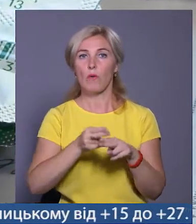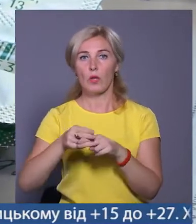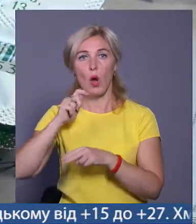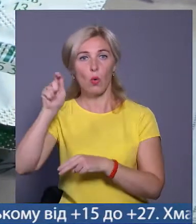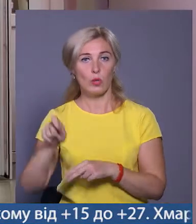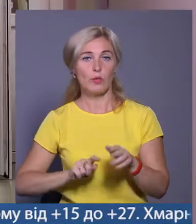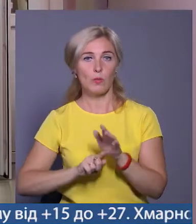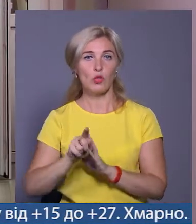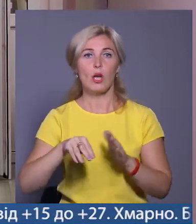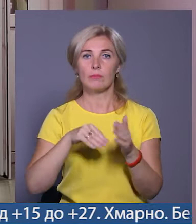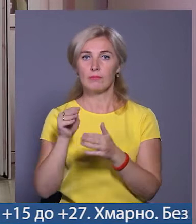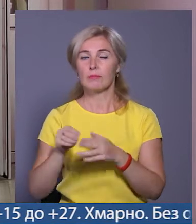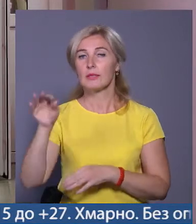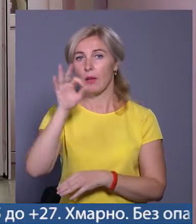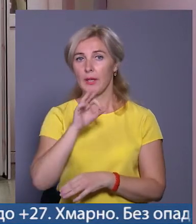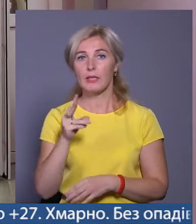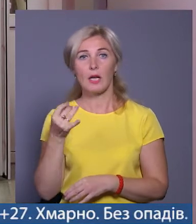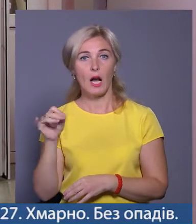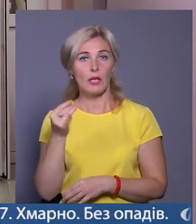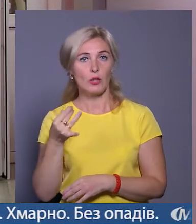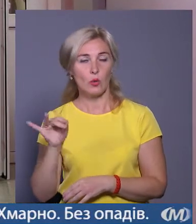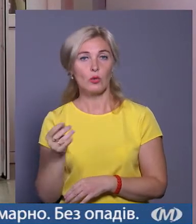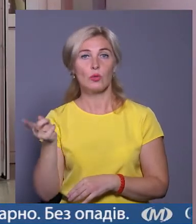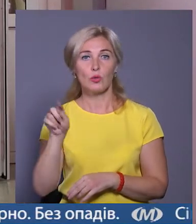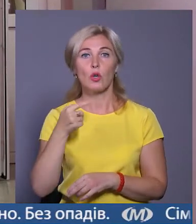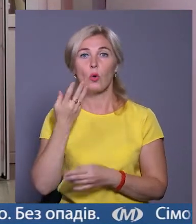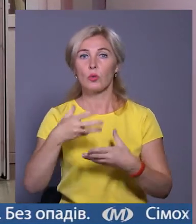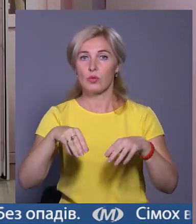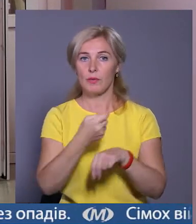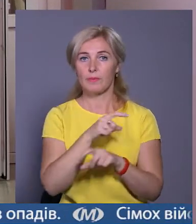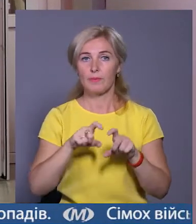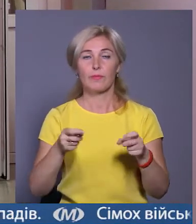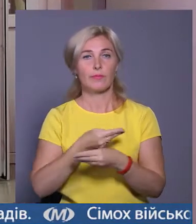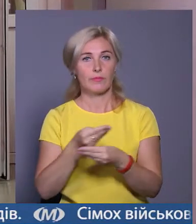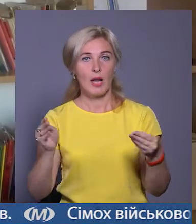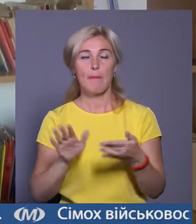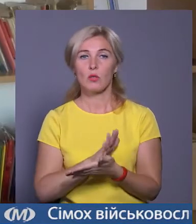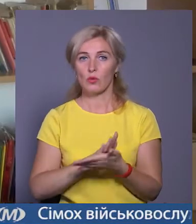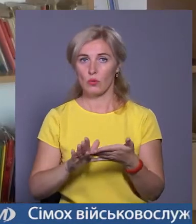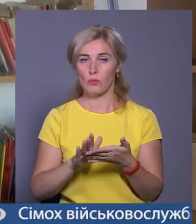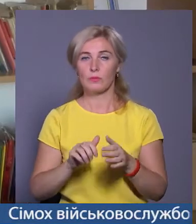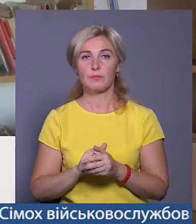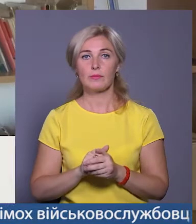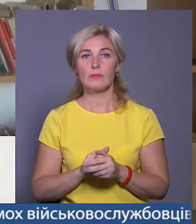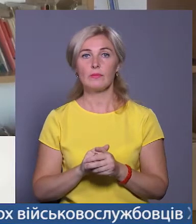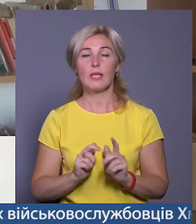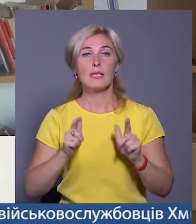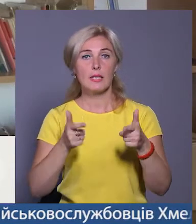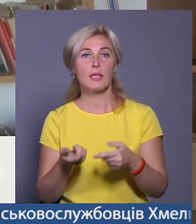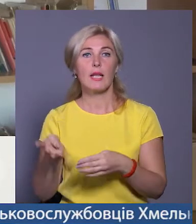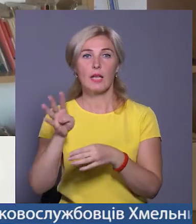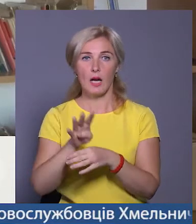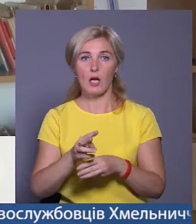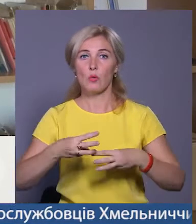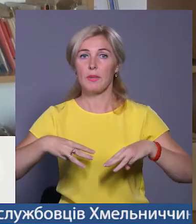почали масово скуповувати таблетки калію йодиду, тоді як у сімейних амбулаторіях їх видають безкоштовно. Згідно наказу Міністерства